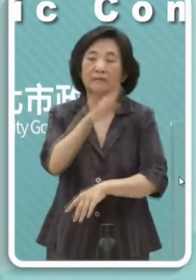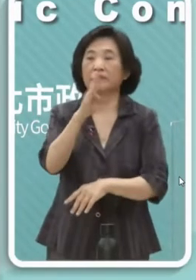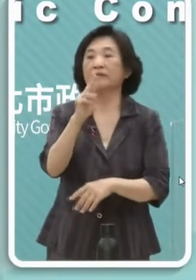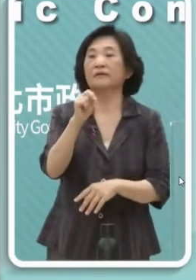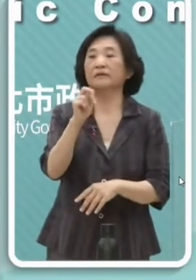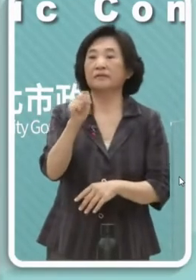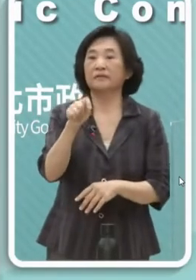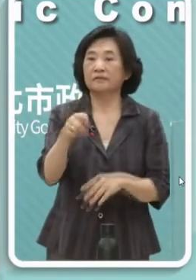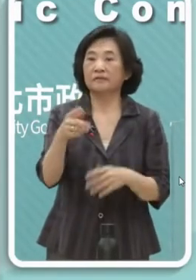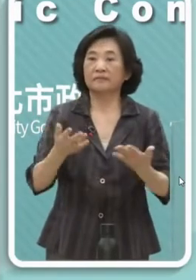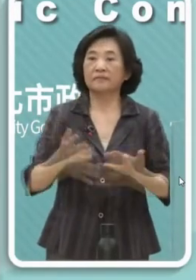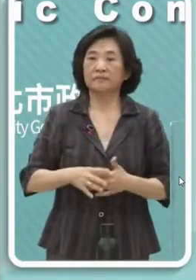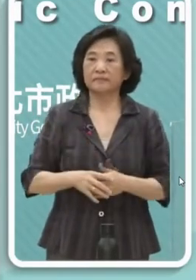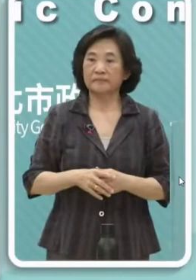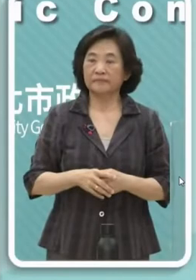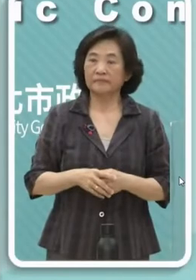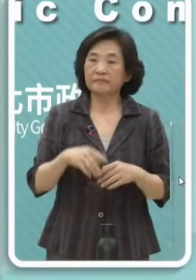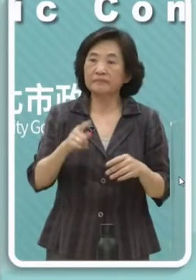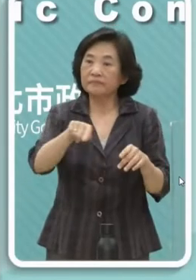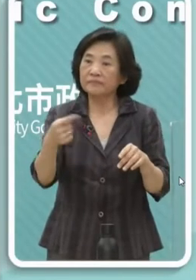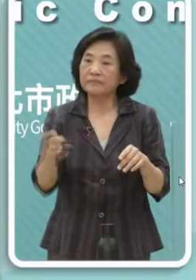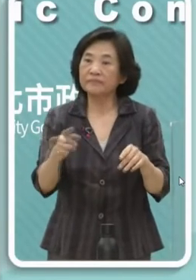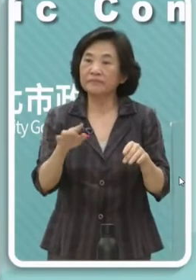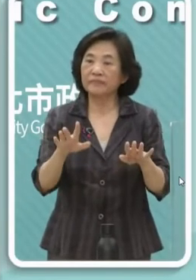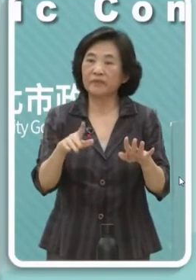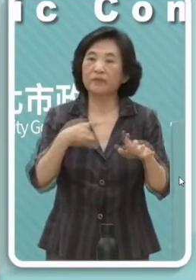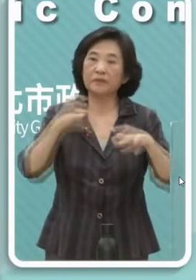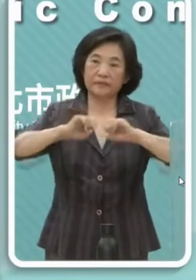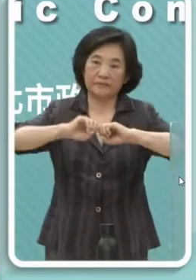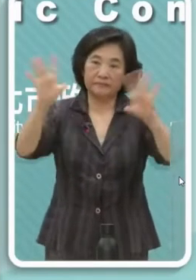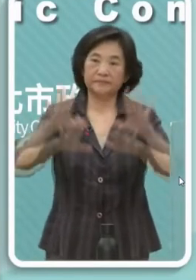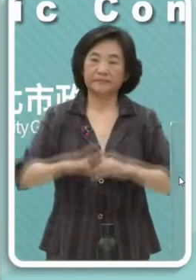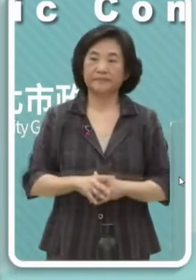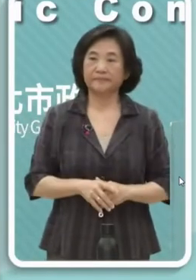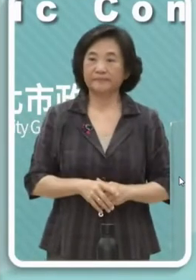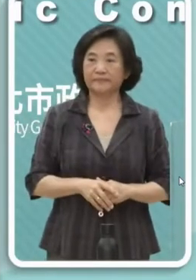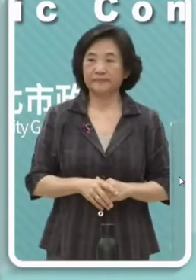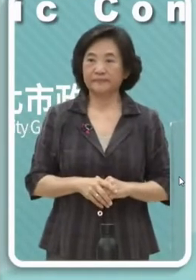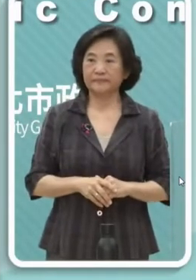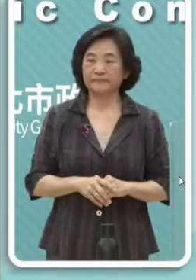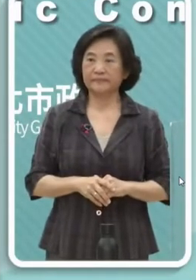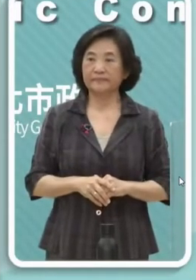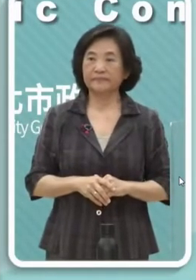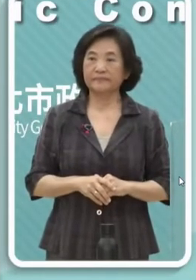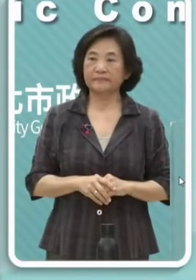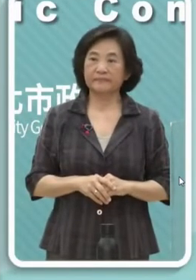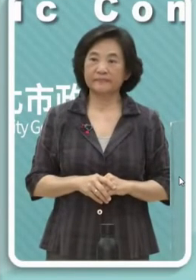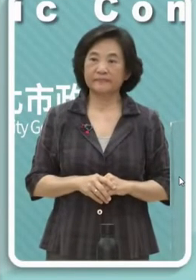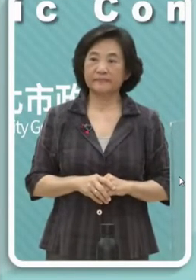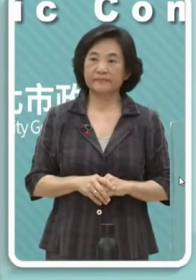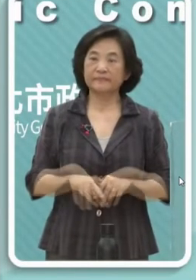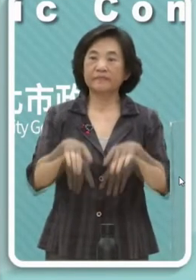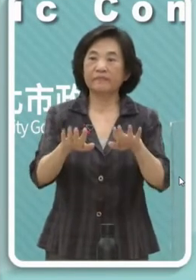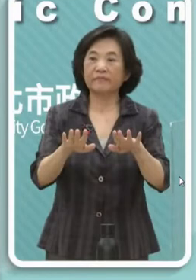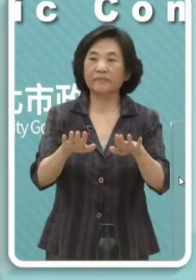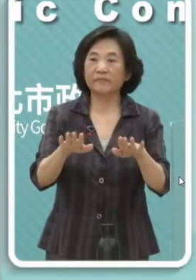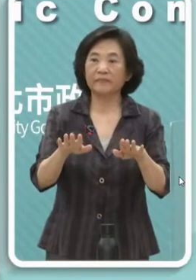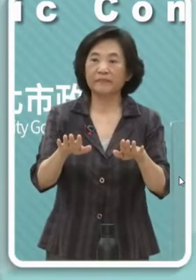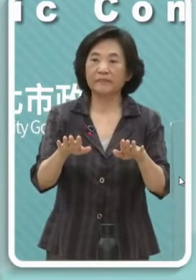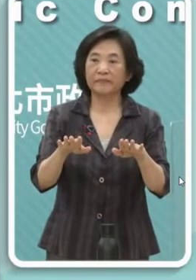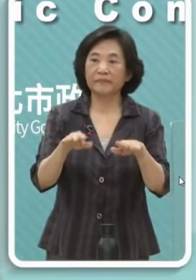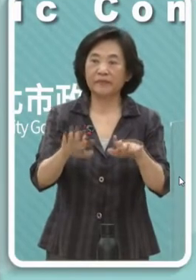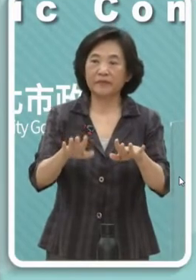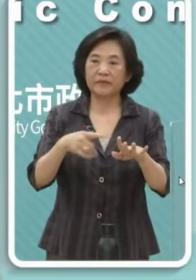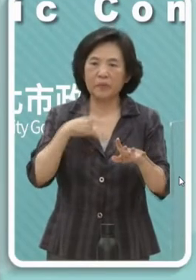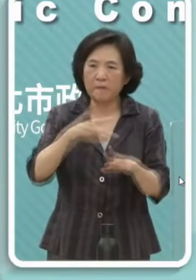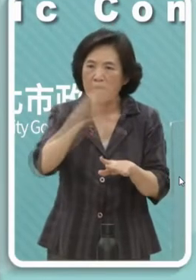一张哦。我们在这个地方做一个宣布了哦，因为在很多因为今天我